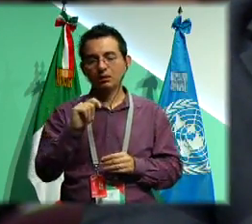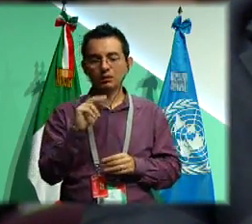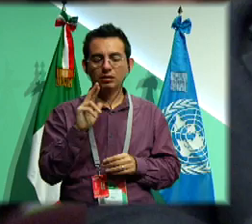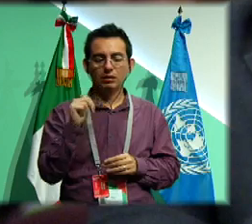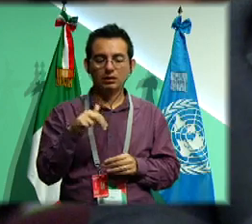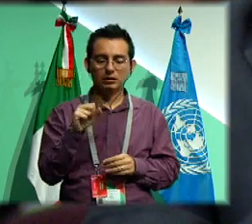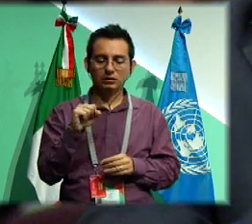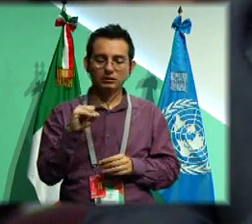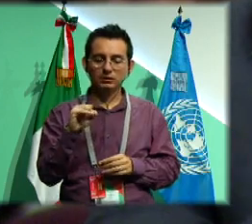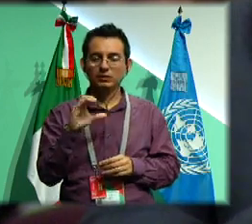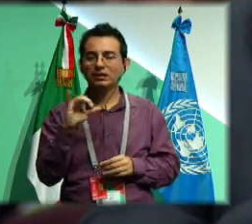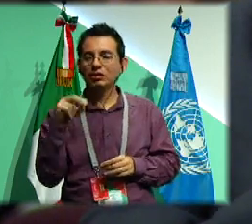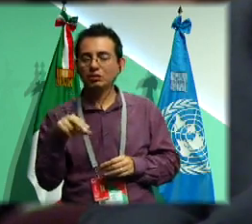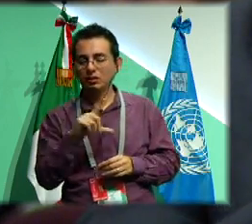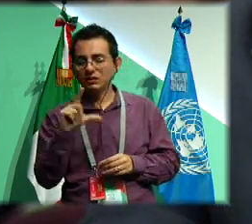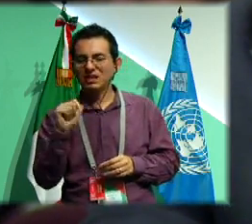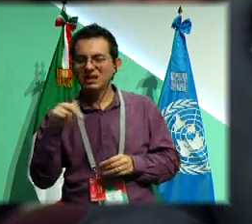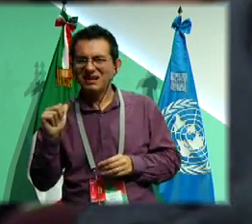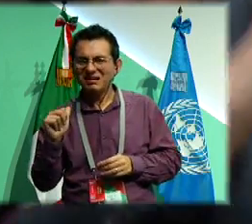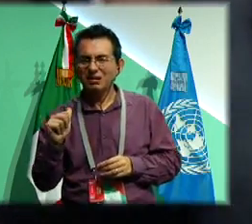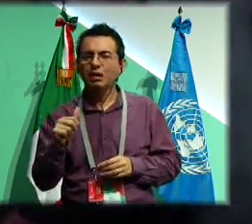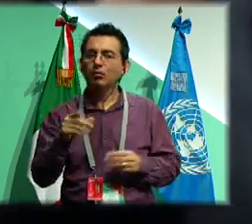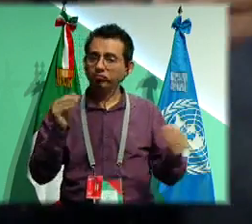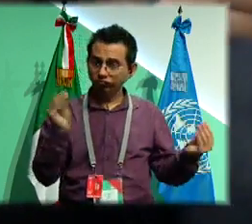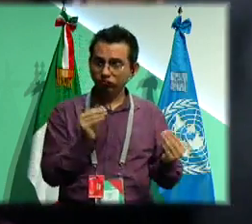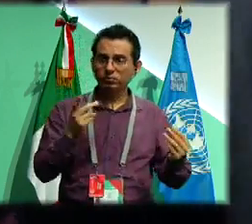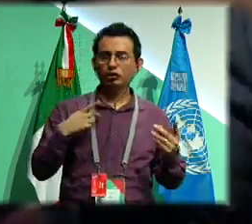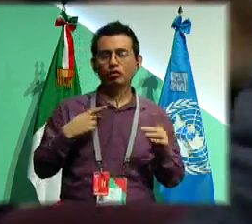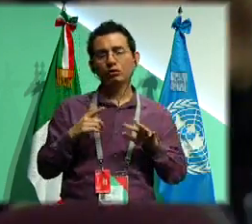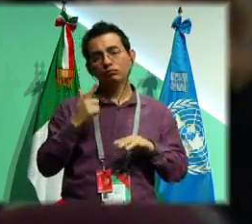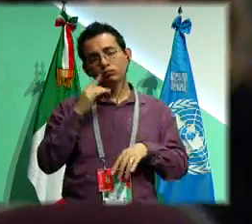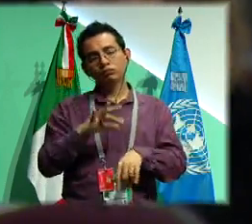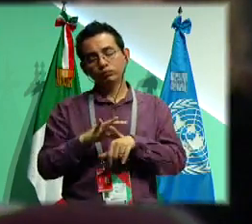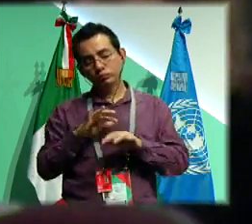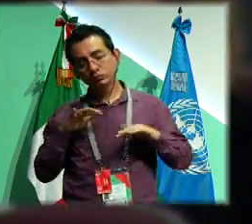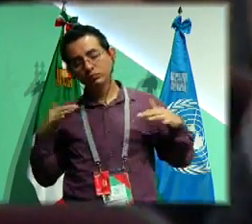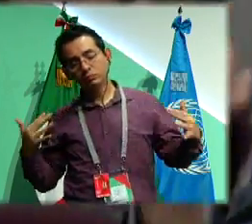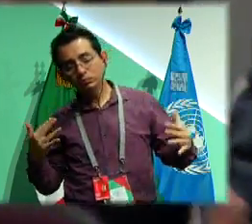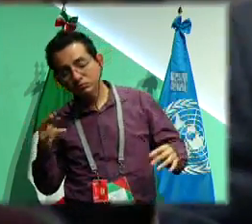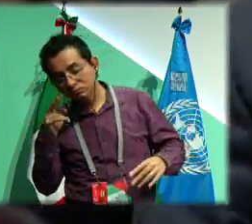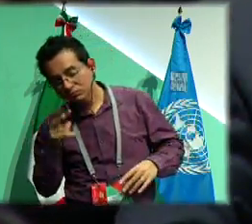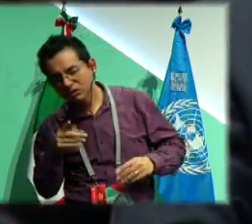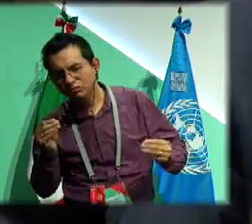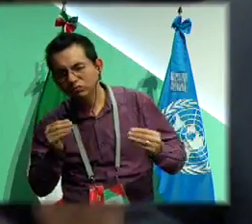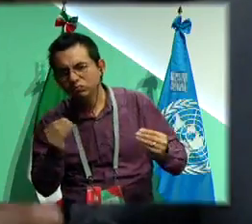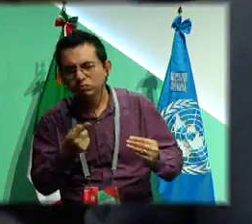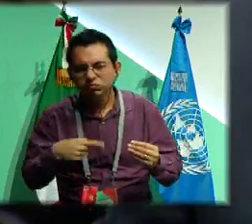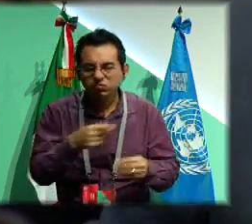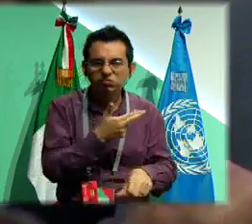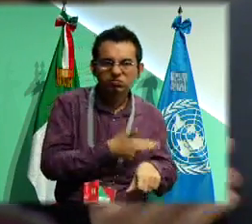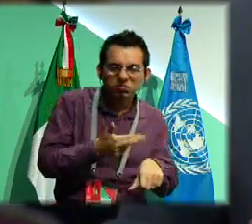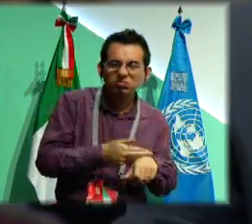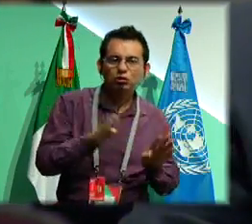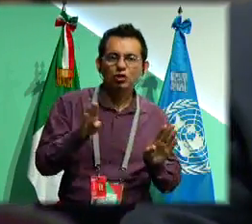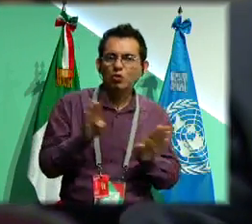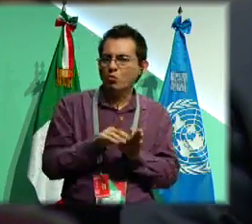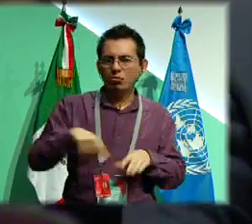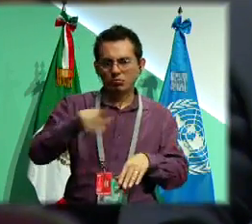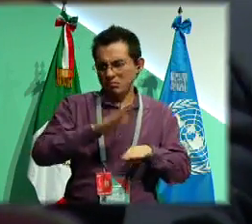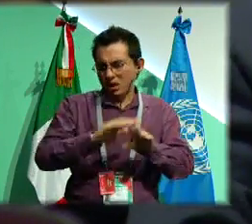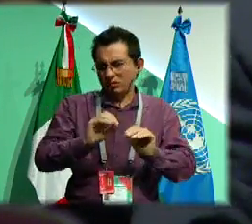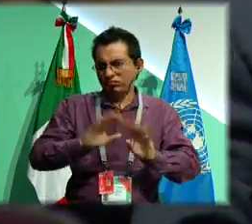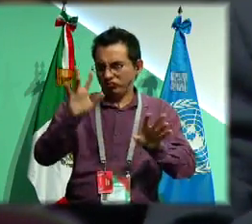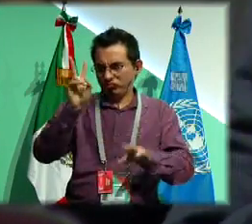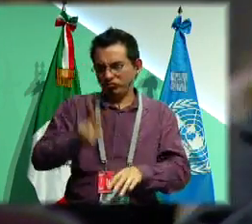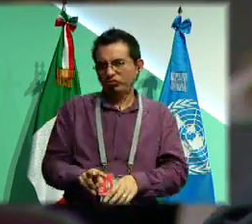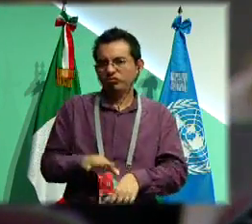du TPP, c'est la transition Yana qui a été négociée avec le public et avec un processus